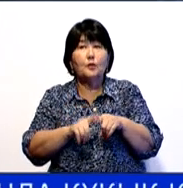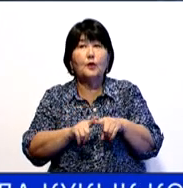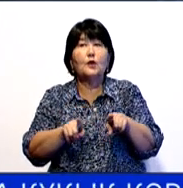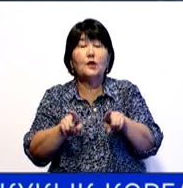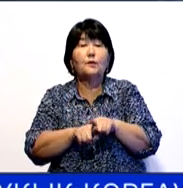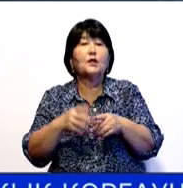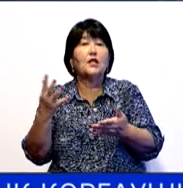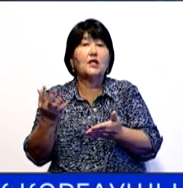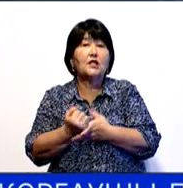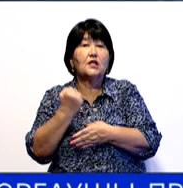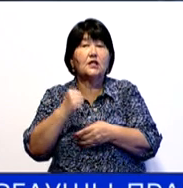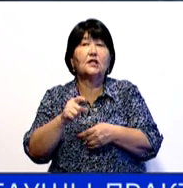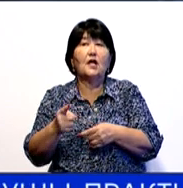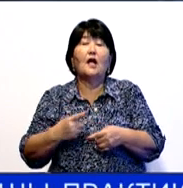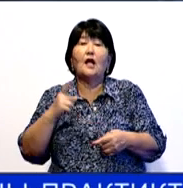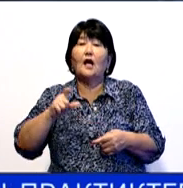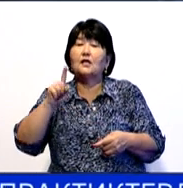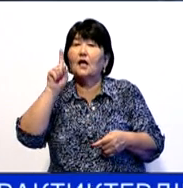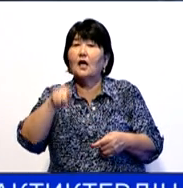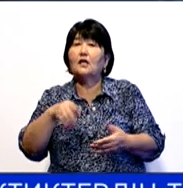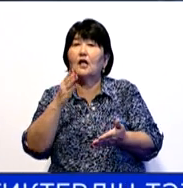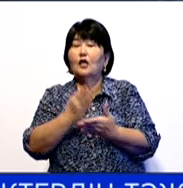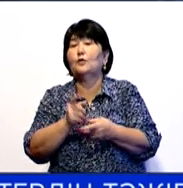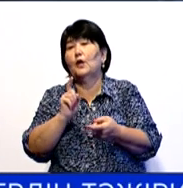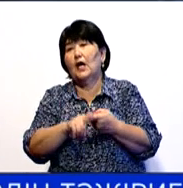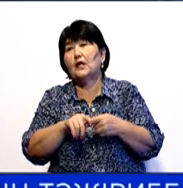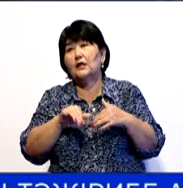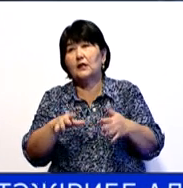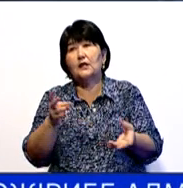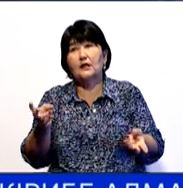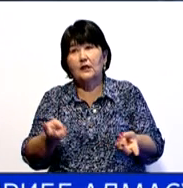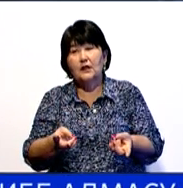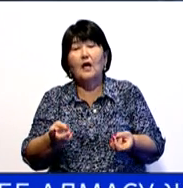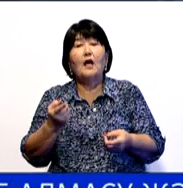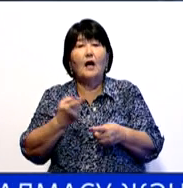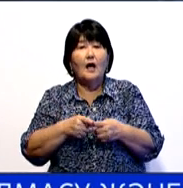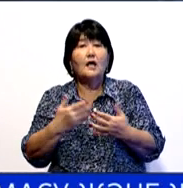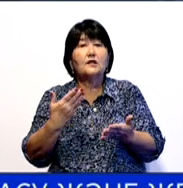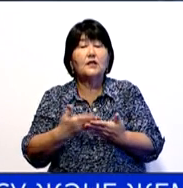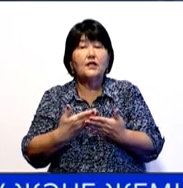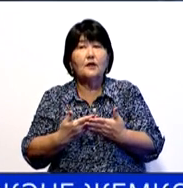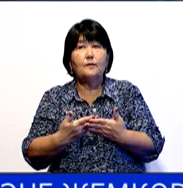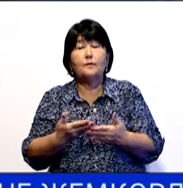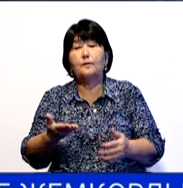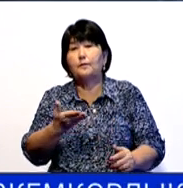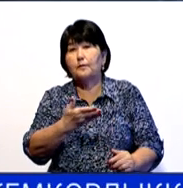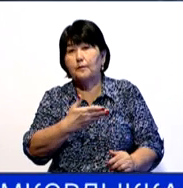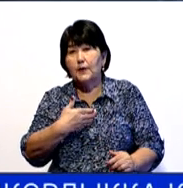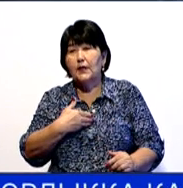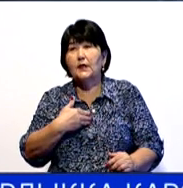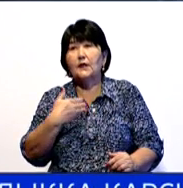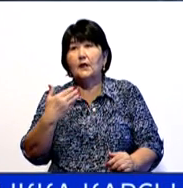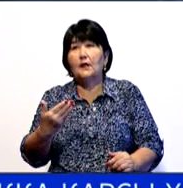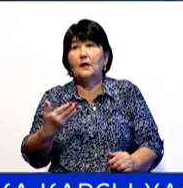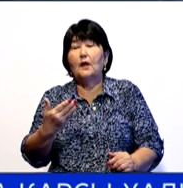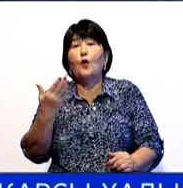yetiştik kadrlarla talap koya bülü arkayı kese gerek. Əsiresi, benim əvşekim